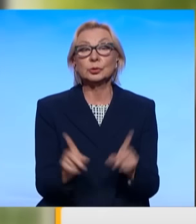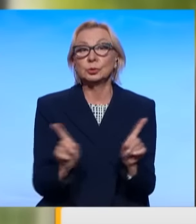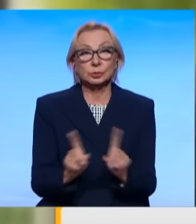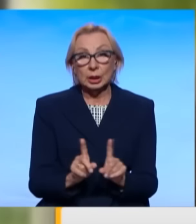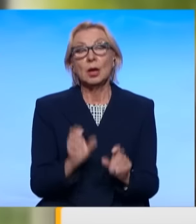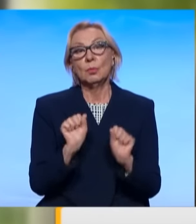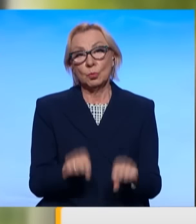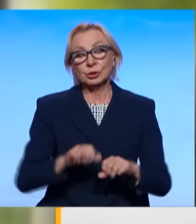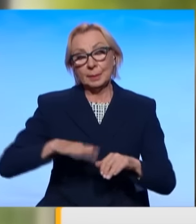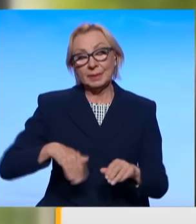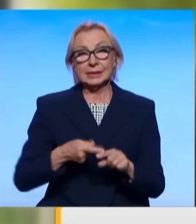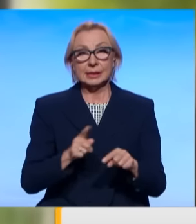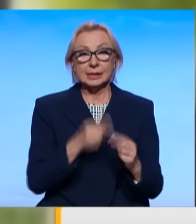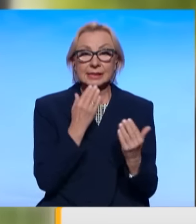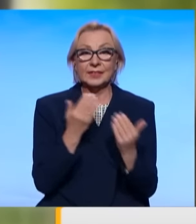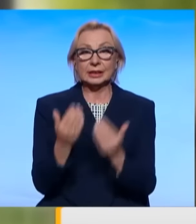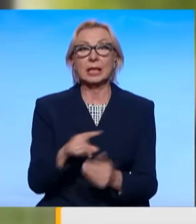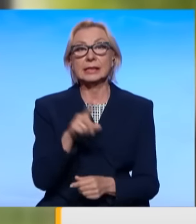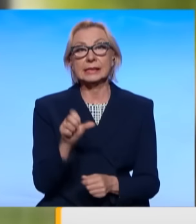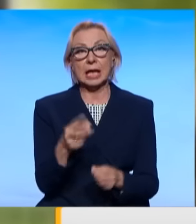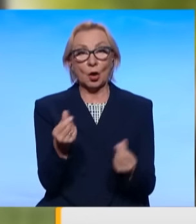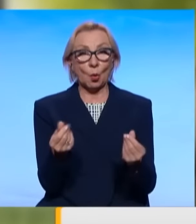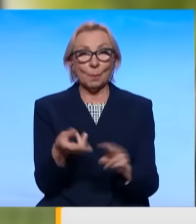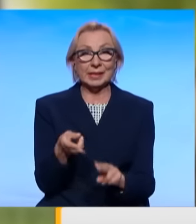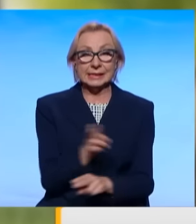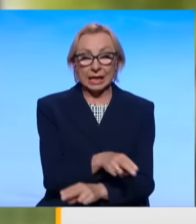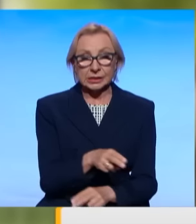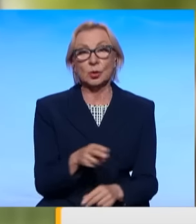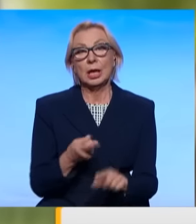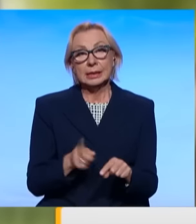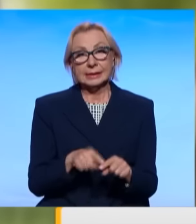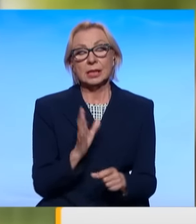звертатися за компенсацію. Ця робота буде здійснена сьогодні.